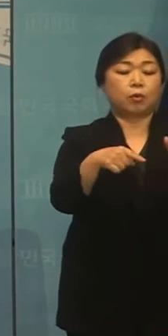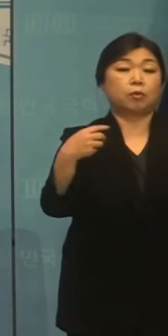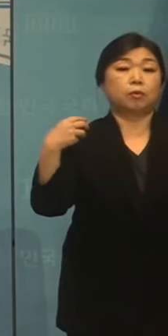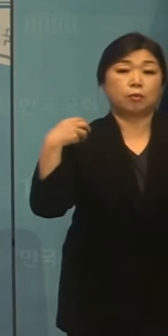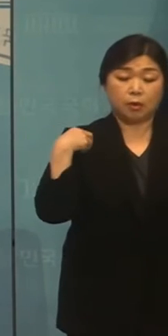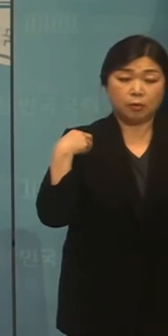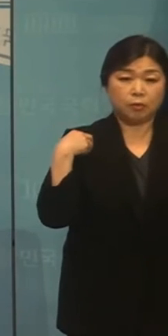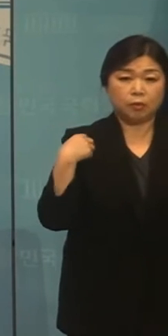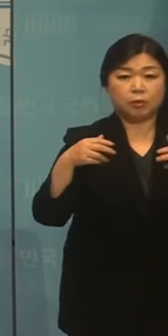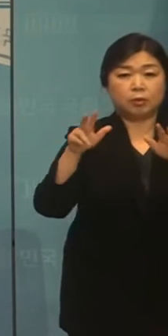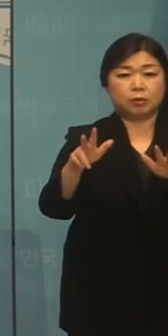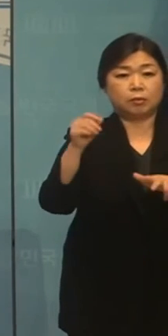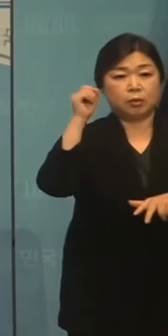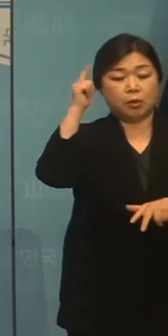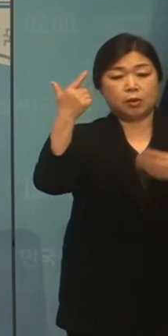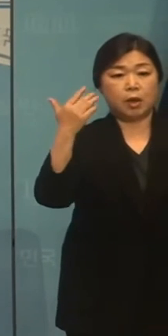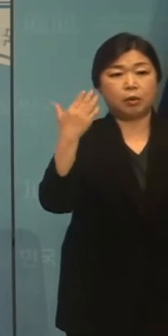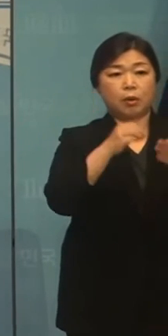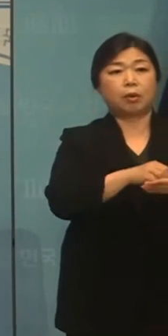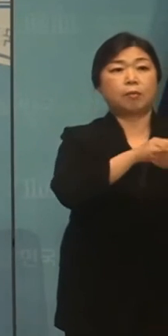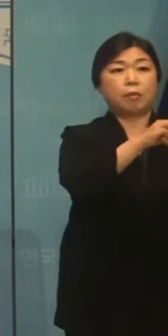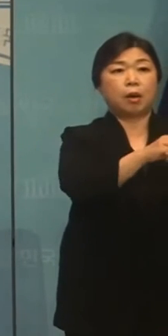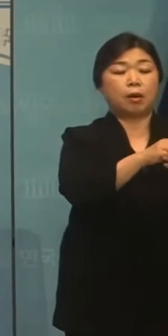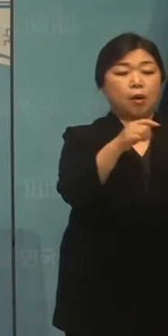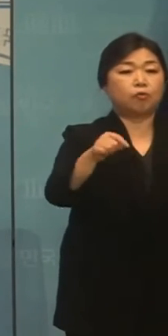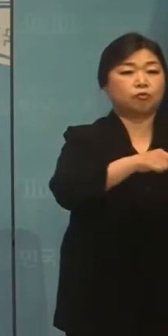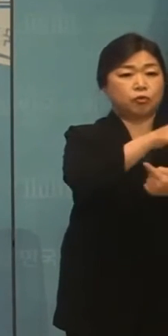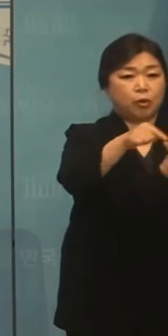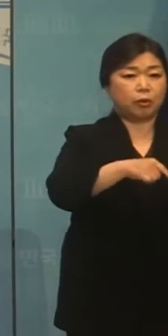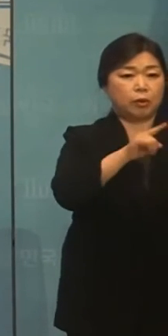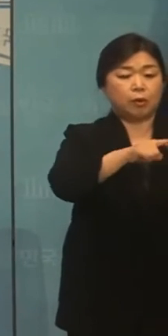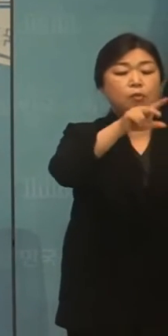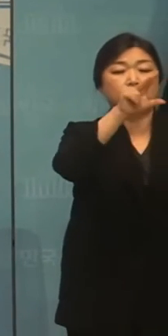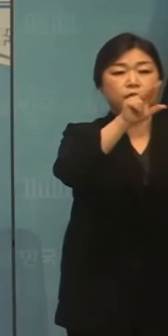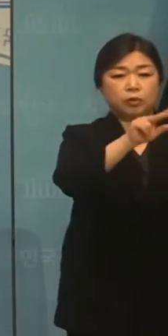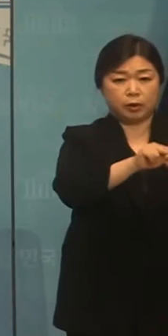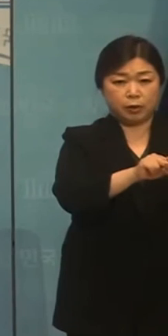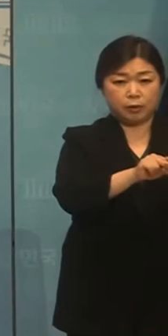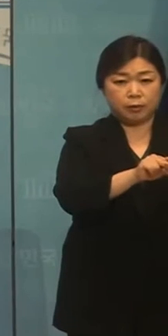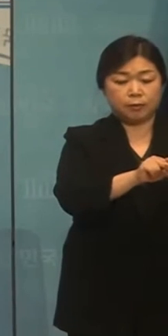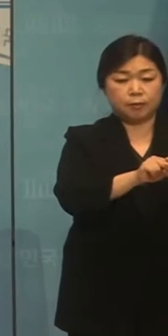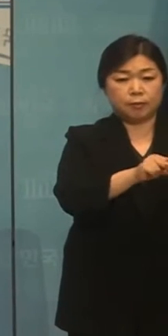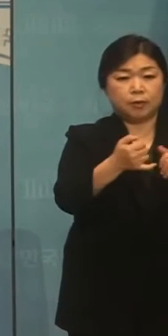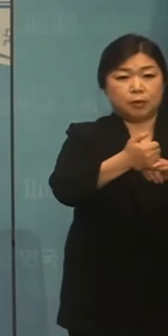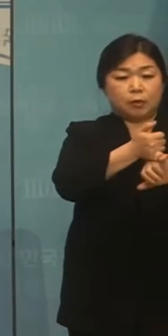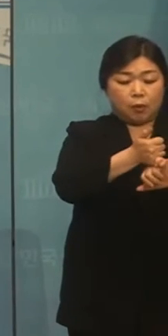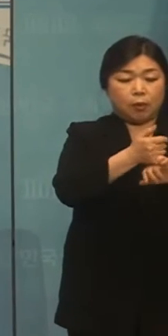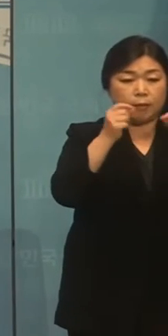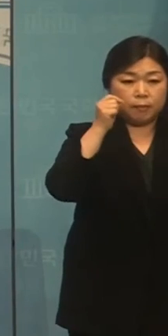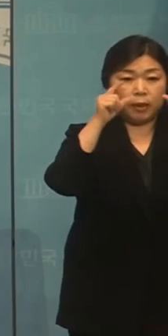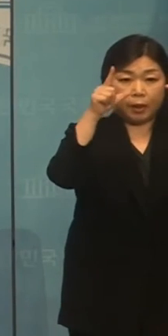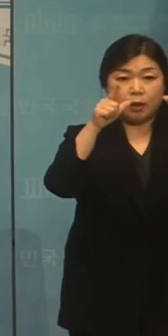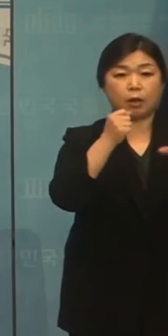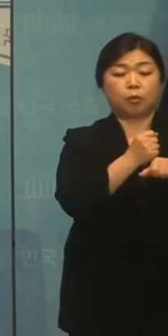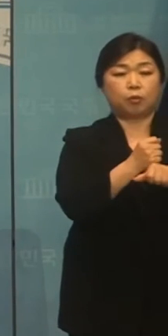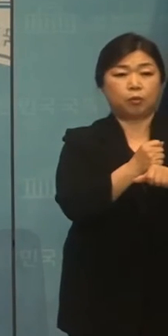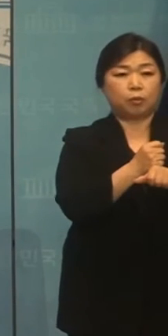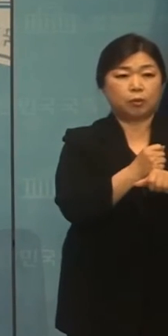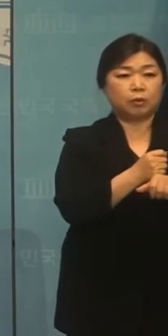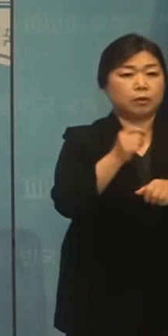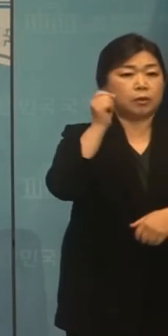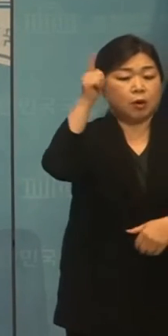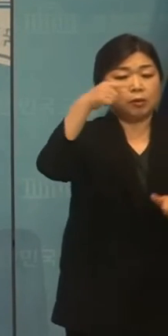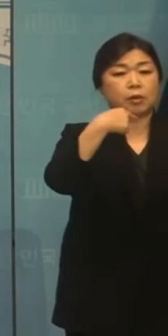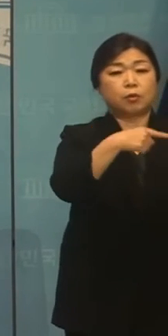현재 영재학교 입학 전형과 운영에 문제를 절실히 깨닫고 영재